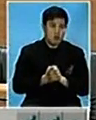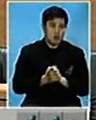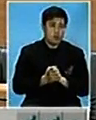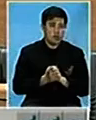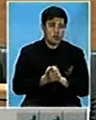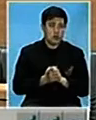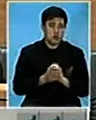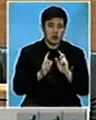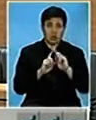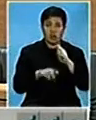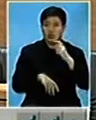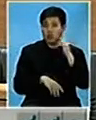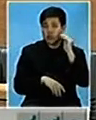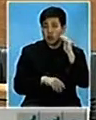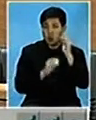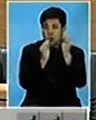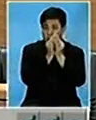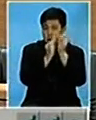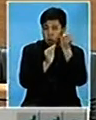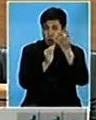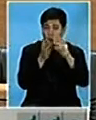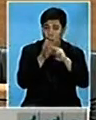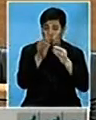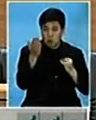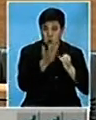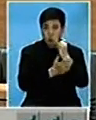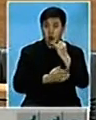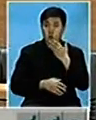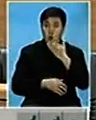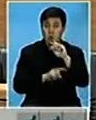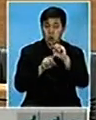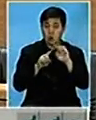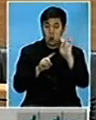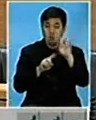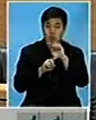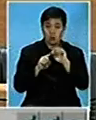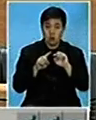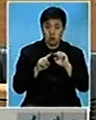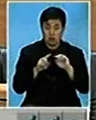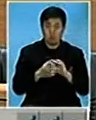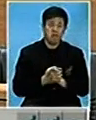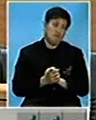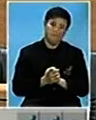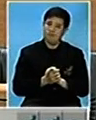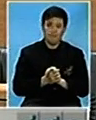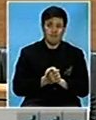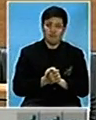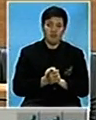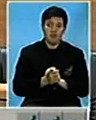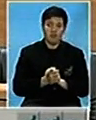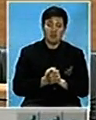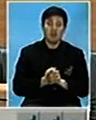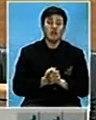ากไม่ได้หมายความว่าเป็นเสียงที่ถูกต้องเสมอไปเมื่อเป็นเช่นนี้คำถามก็คือว่